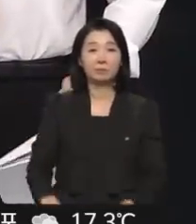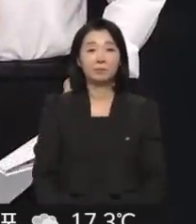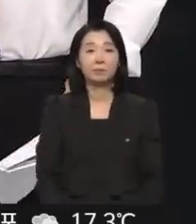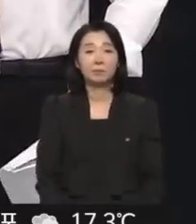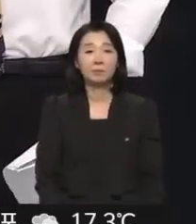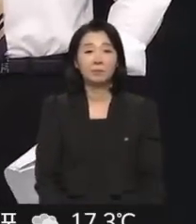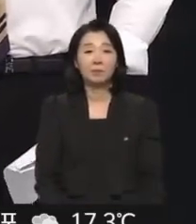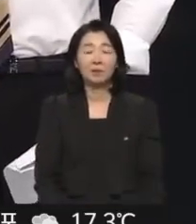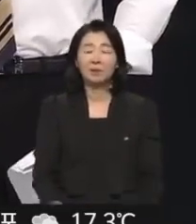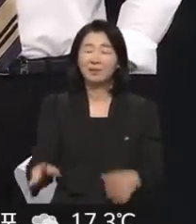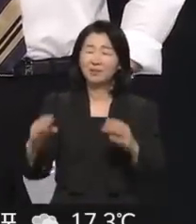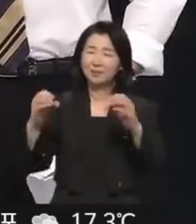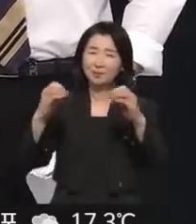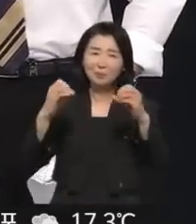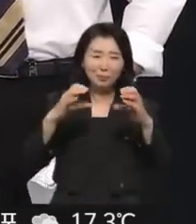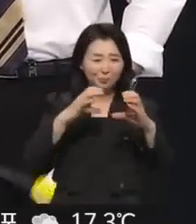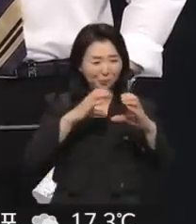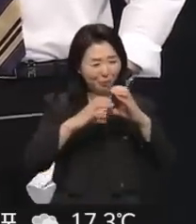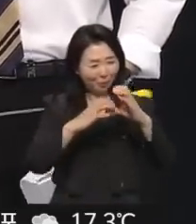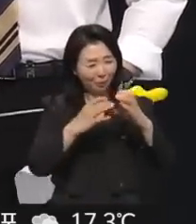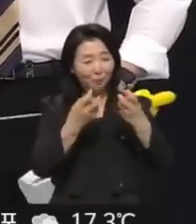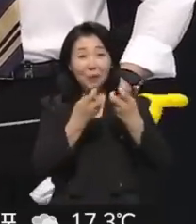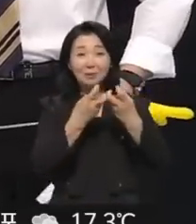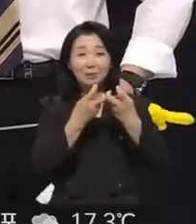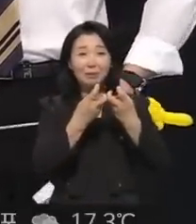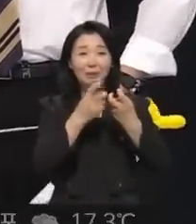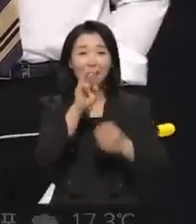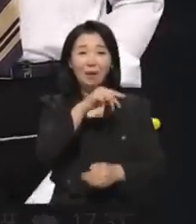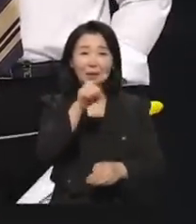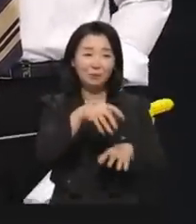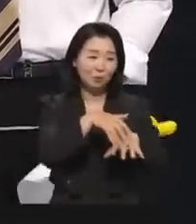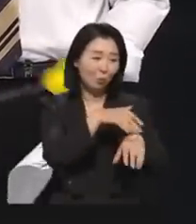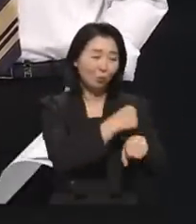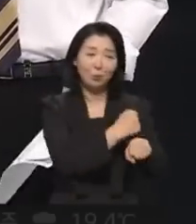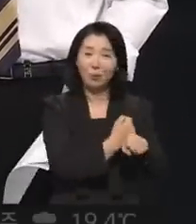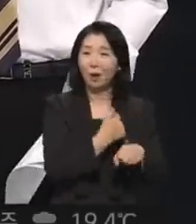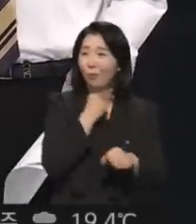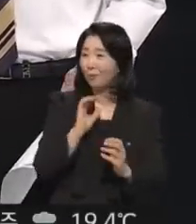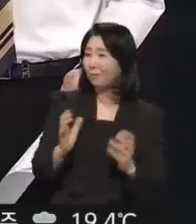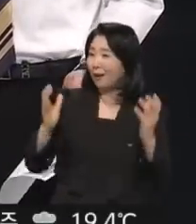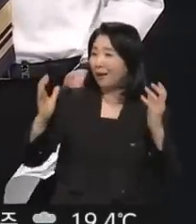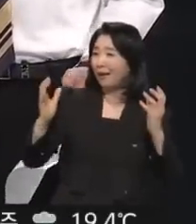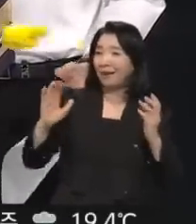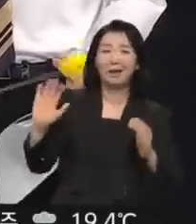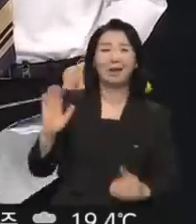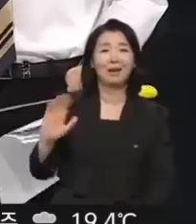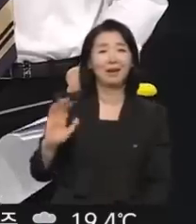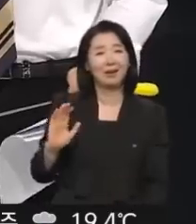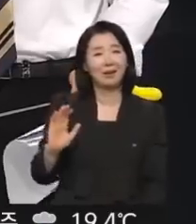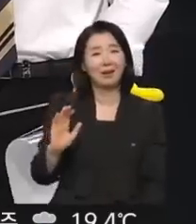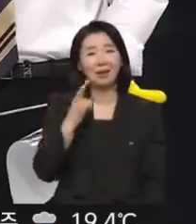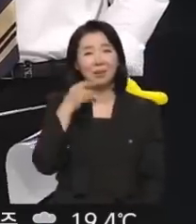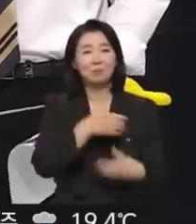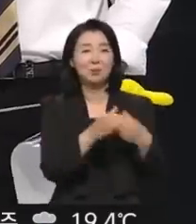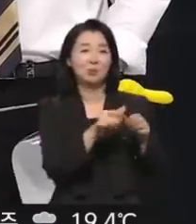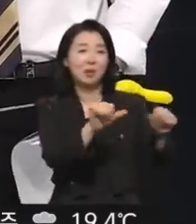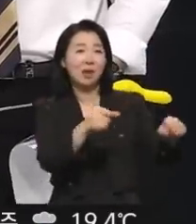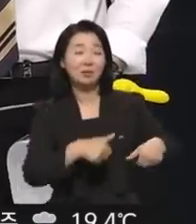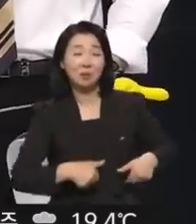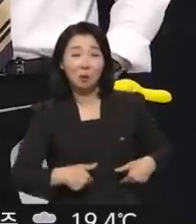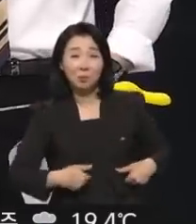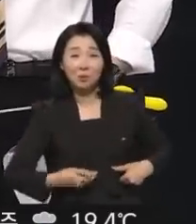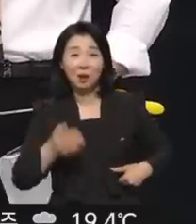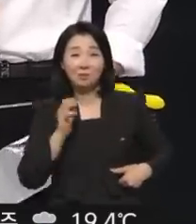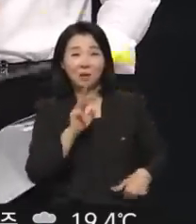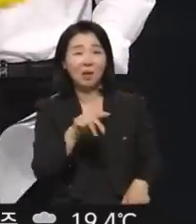과연 이런 소통 방식을 MZ노조가 반길지는 의문인데요. 민주노총은 해체를 외치면서 정작